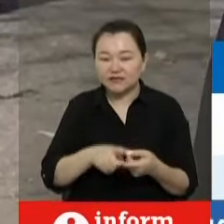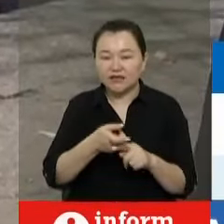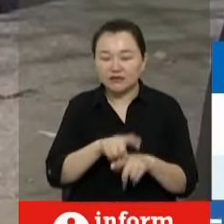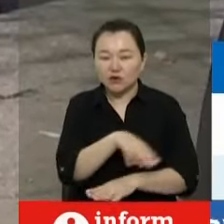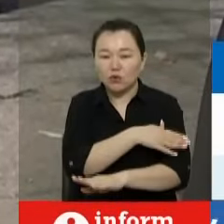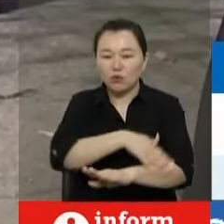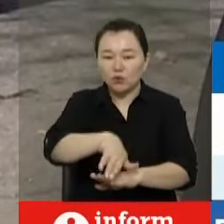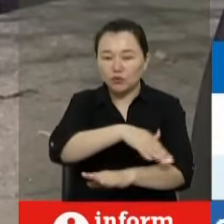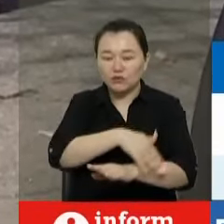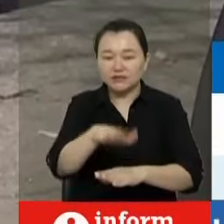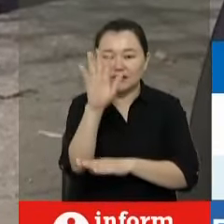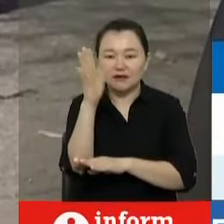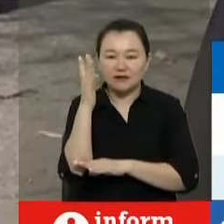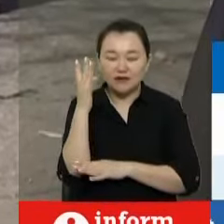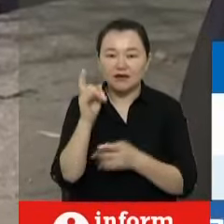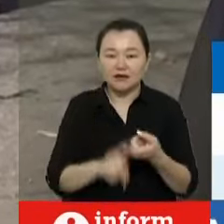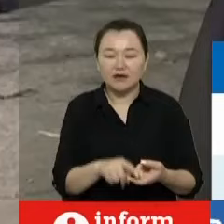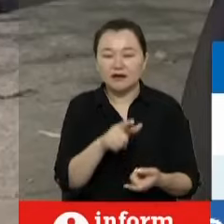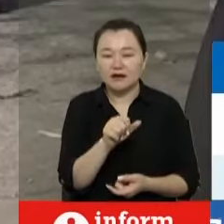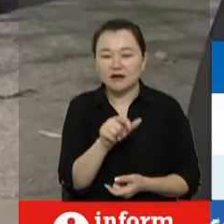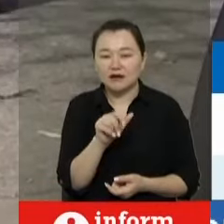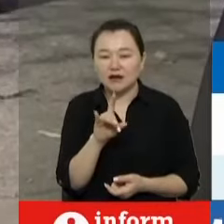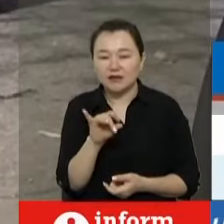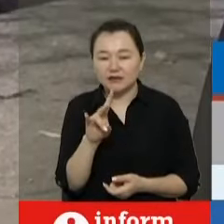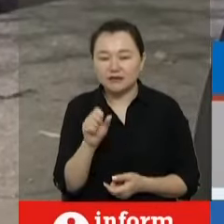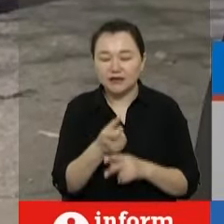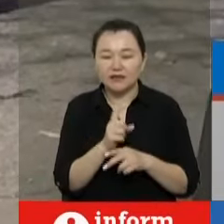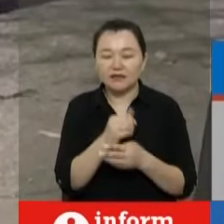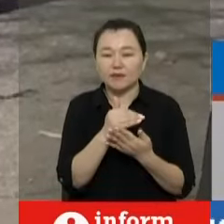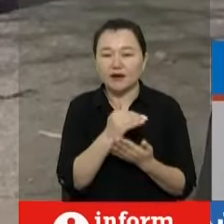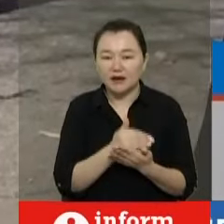улицы, улицы Гагарина. Также в рамках данной программы